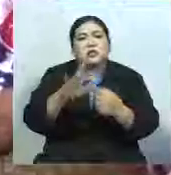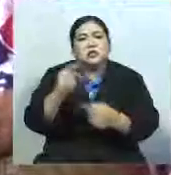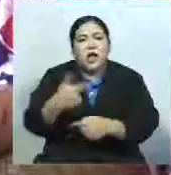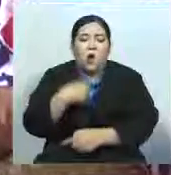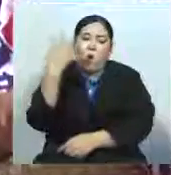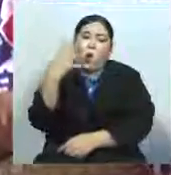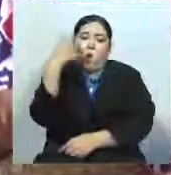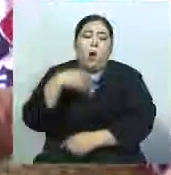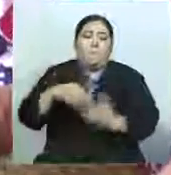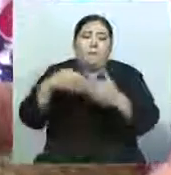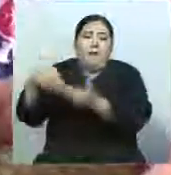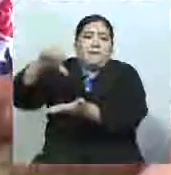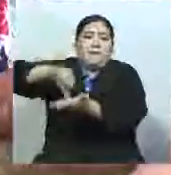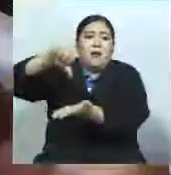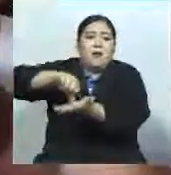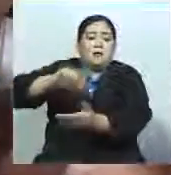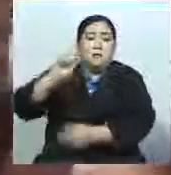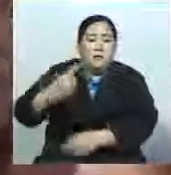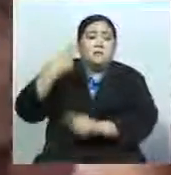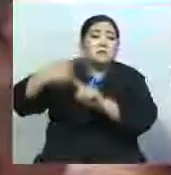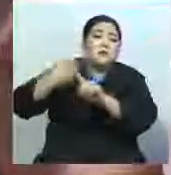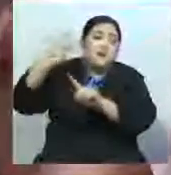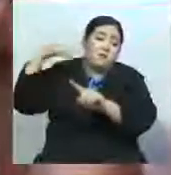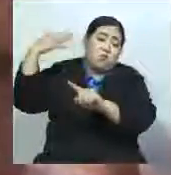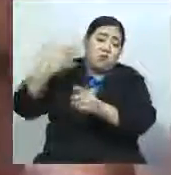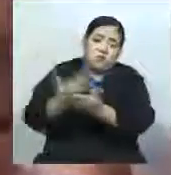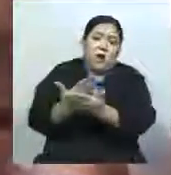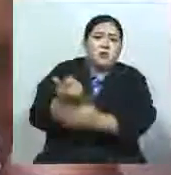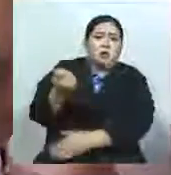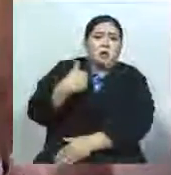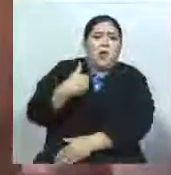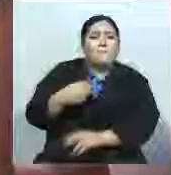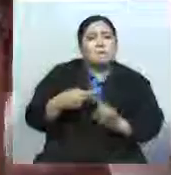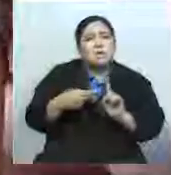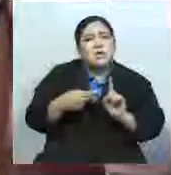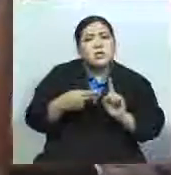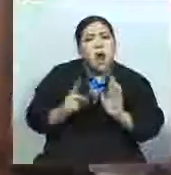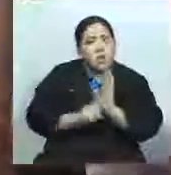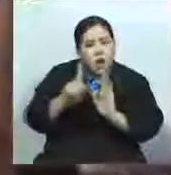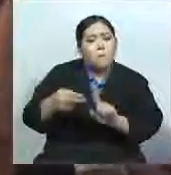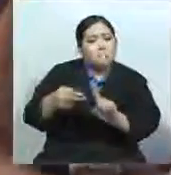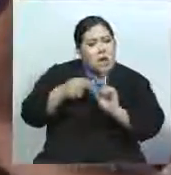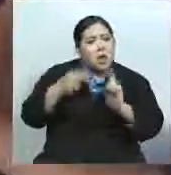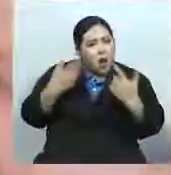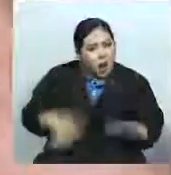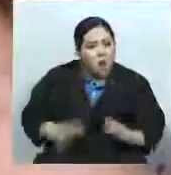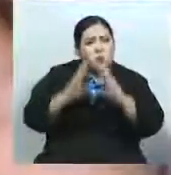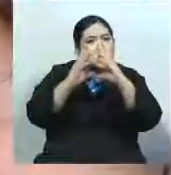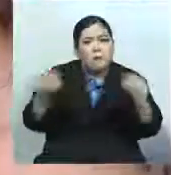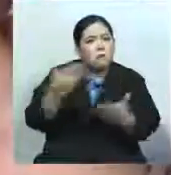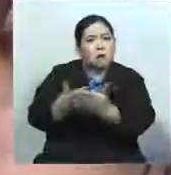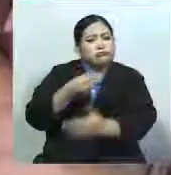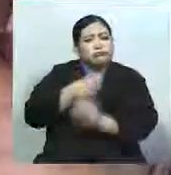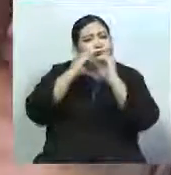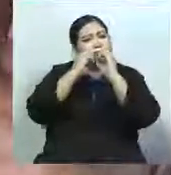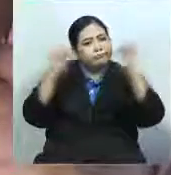โดยเดินเรือไปตั้งแต่มีนาคมแล้วนะครับนายจ้างจ่ายเงินให้ล่วงหน้าแค่ 10,000 บาทครั้งเดียวหลังจากนั้นก็ไม่ได้รับอีก